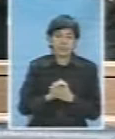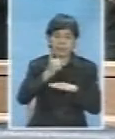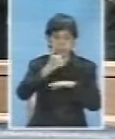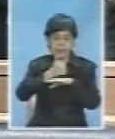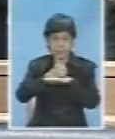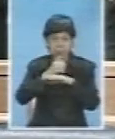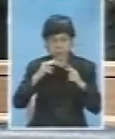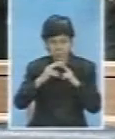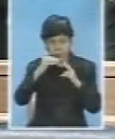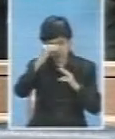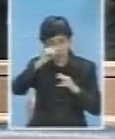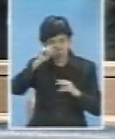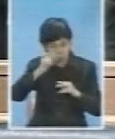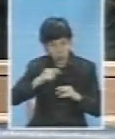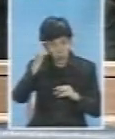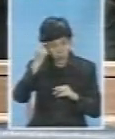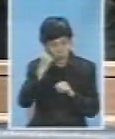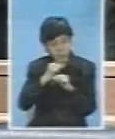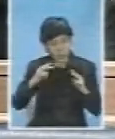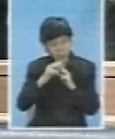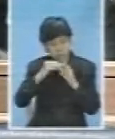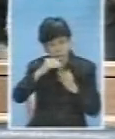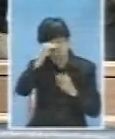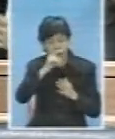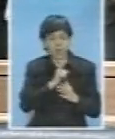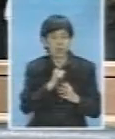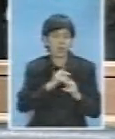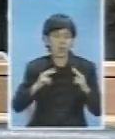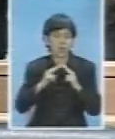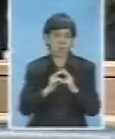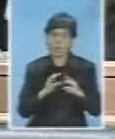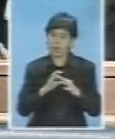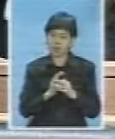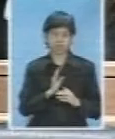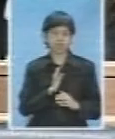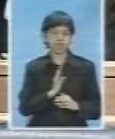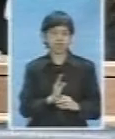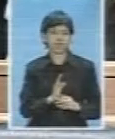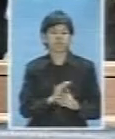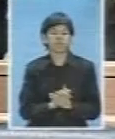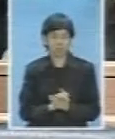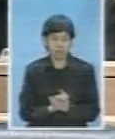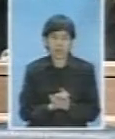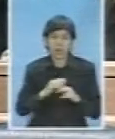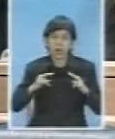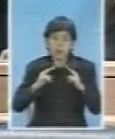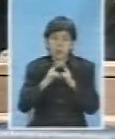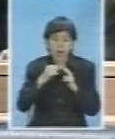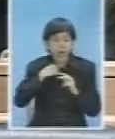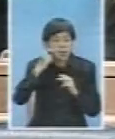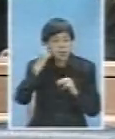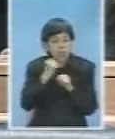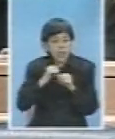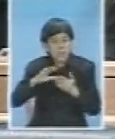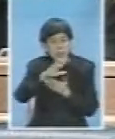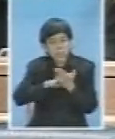ใจในการที่จะนำพากระทรวงศึกษาธิการในฐานะที่เป็นกระทรวงคุณธรรมเป็นกระทรวงที่เป็นความคาดหวัง